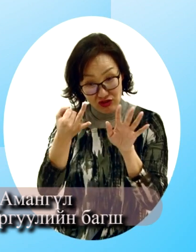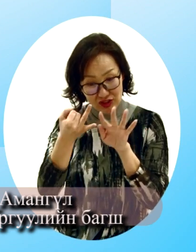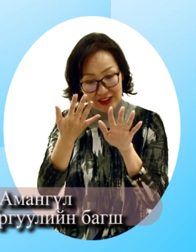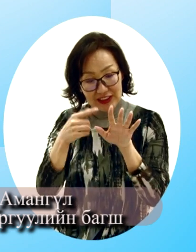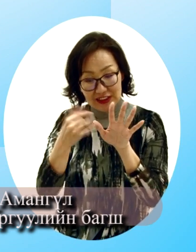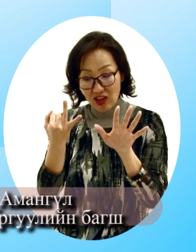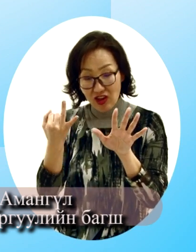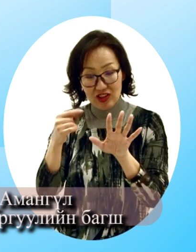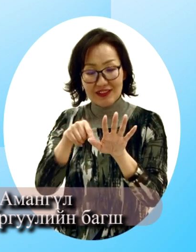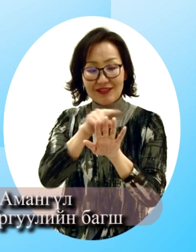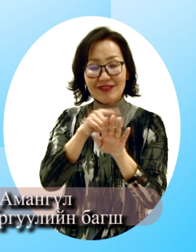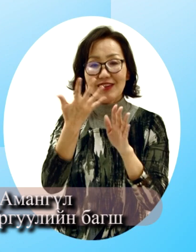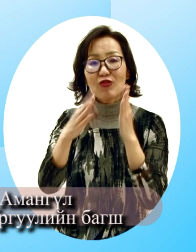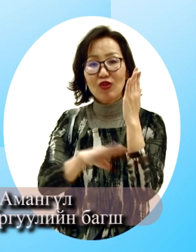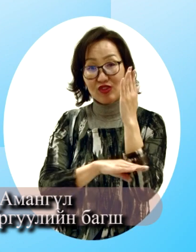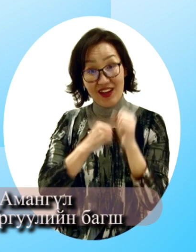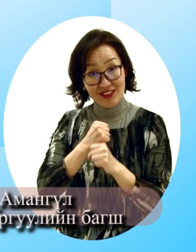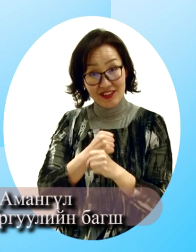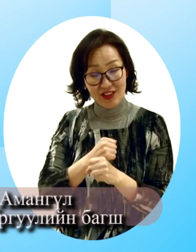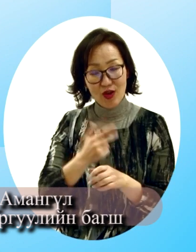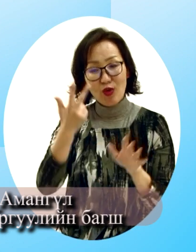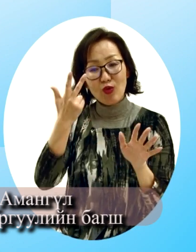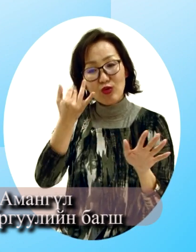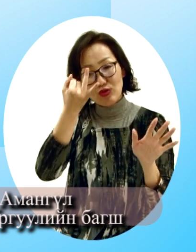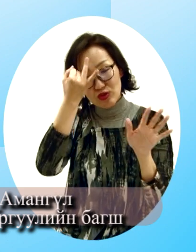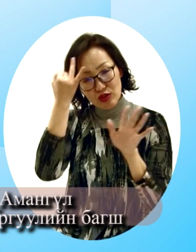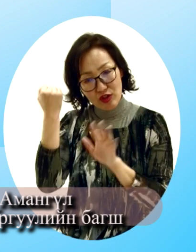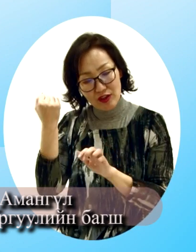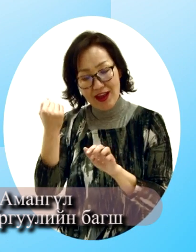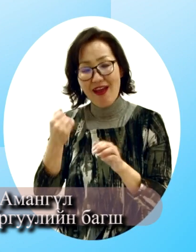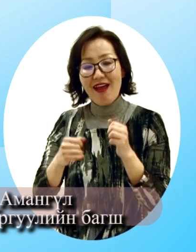Ойша есептеуге де болады, жазып есептеуге де болады.